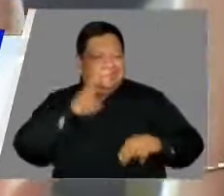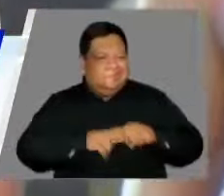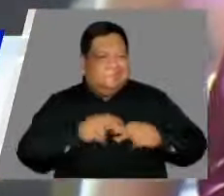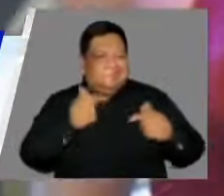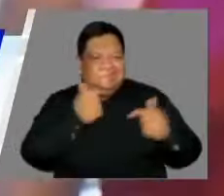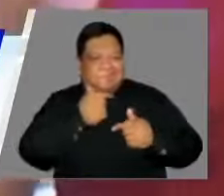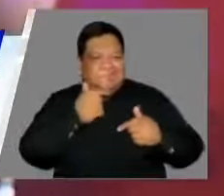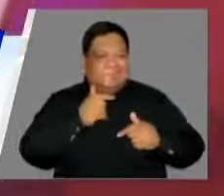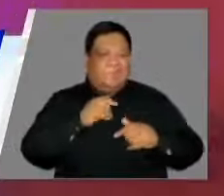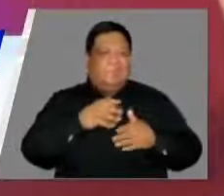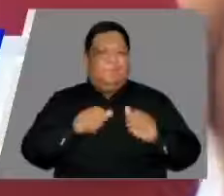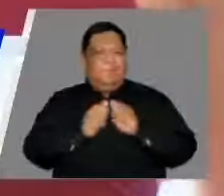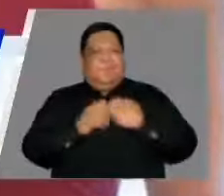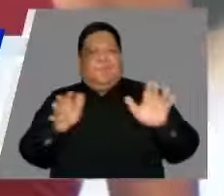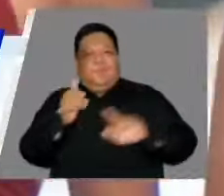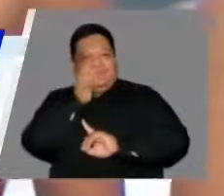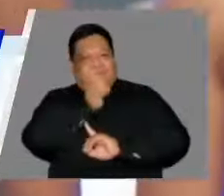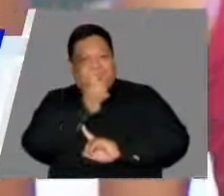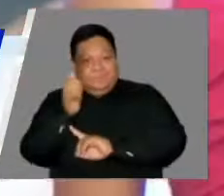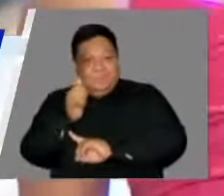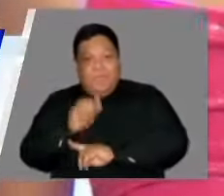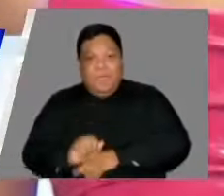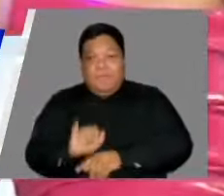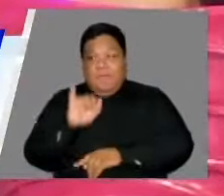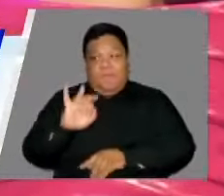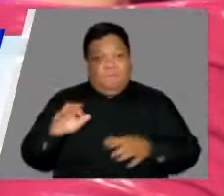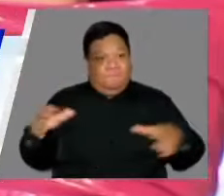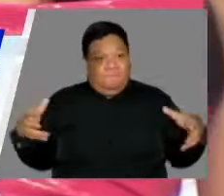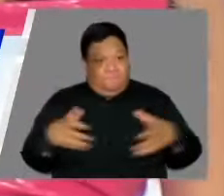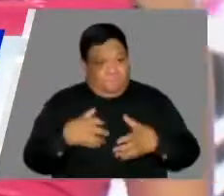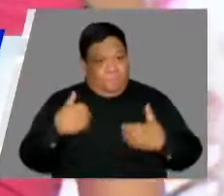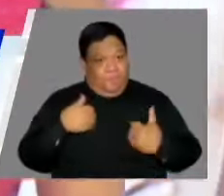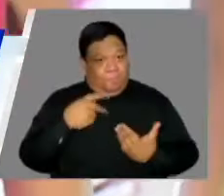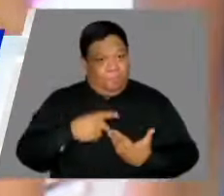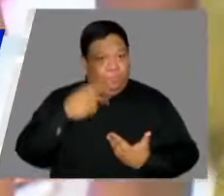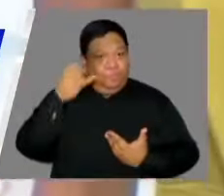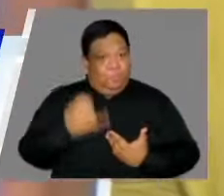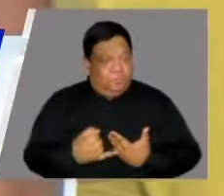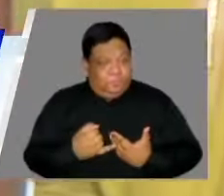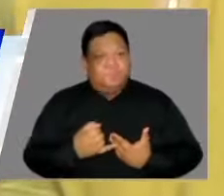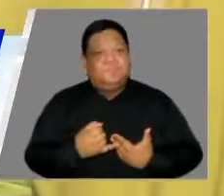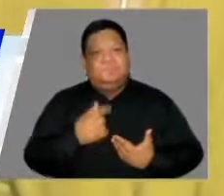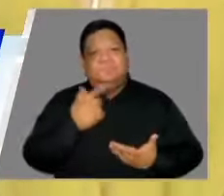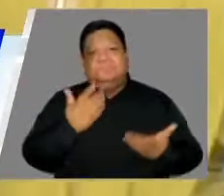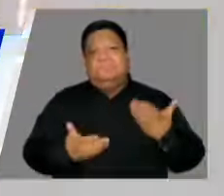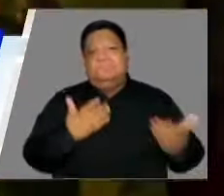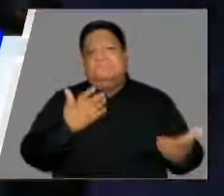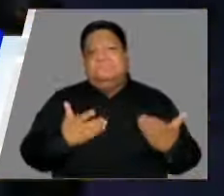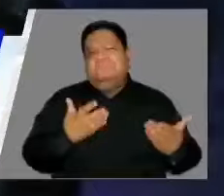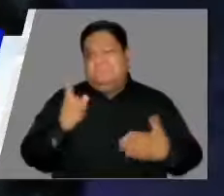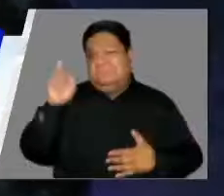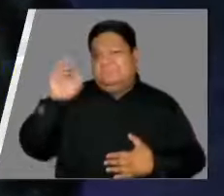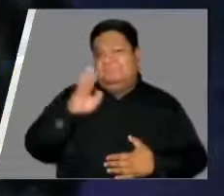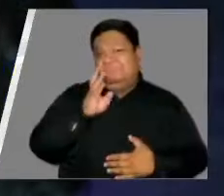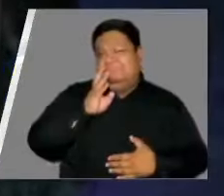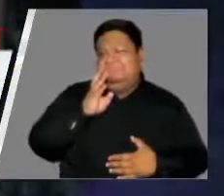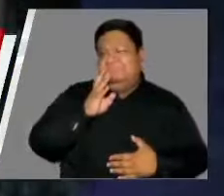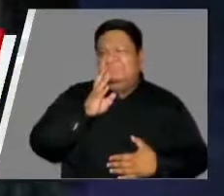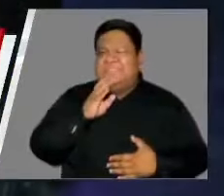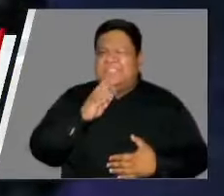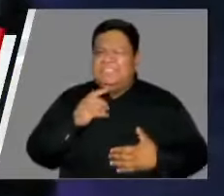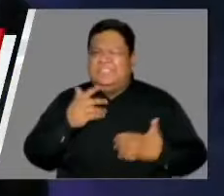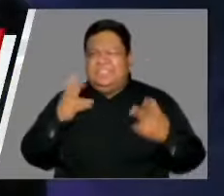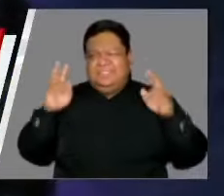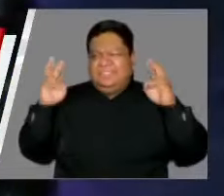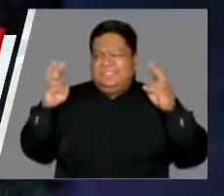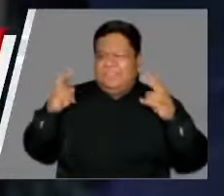At sakaling magka-project together ang Sparkle 10, saya siguro makita na alam, comedy drama, 'di ba? Kasi